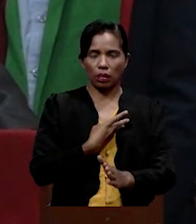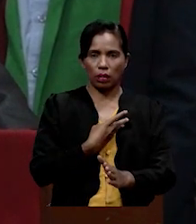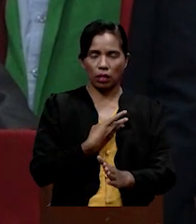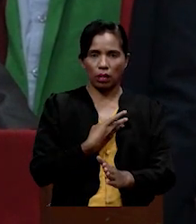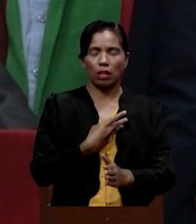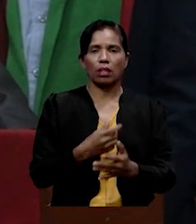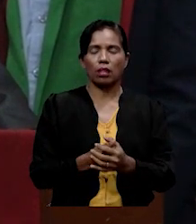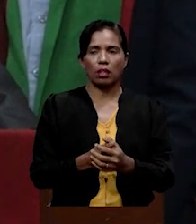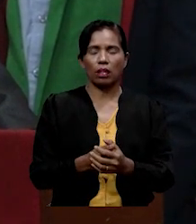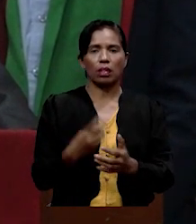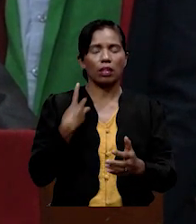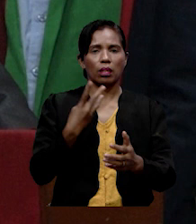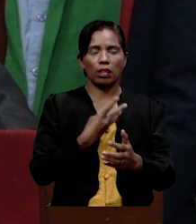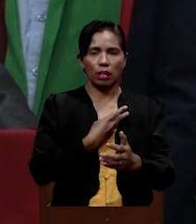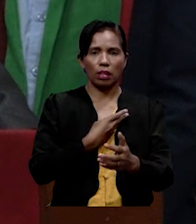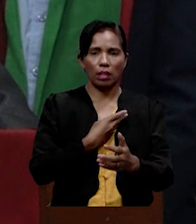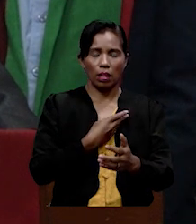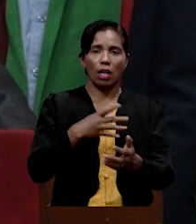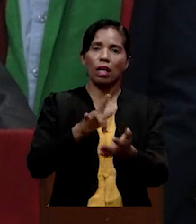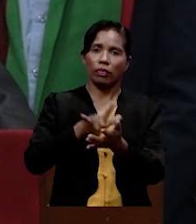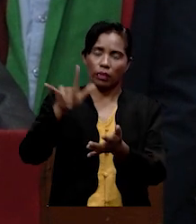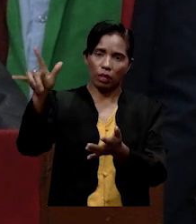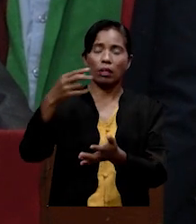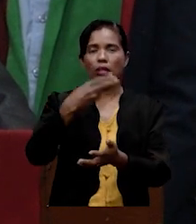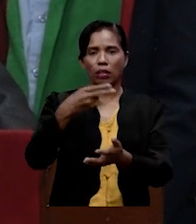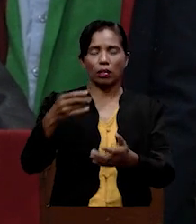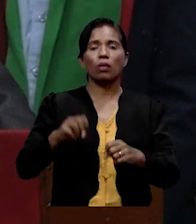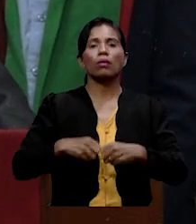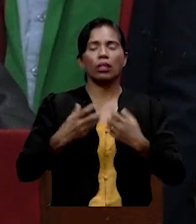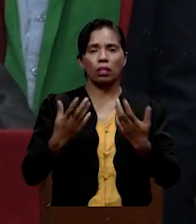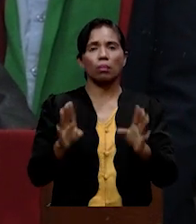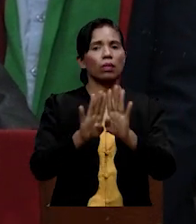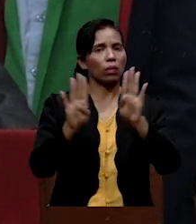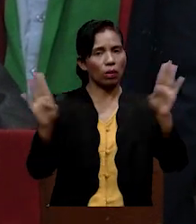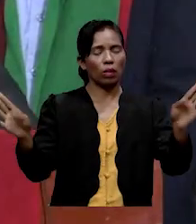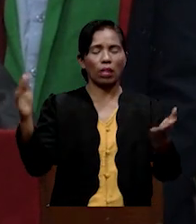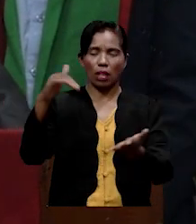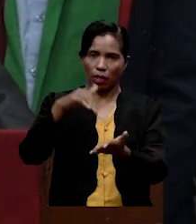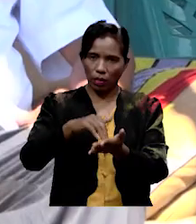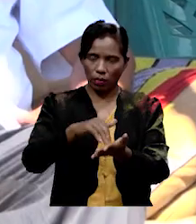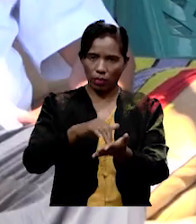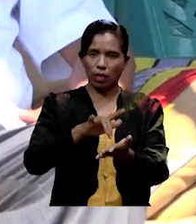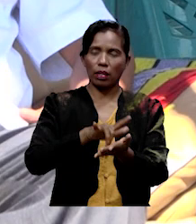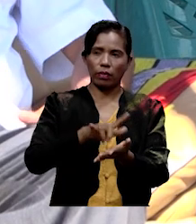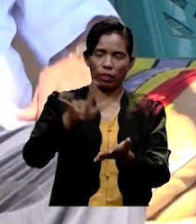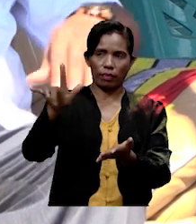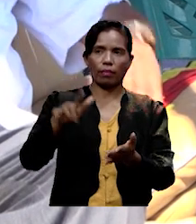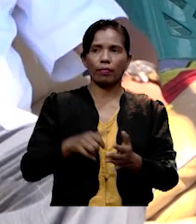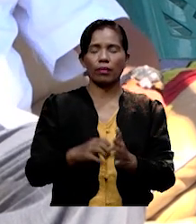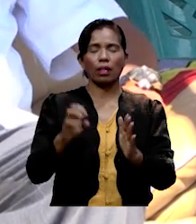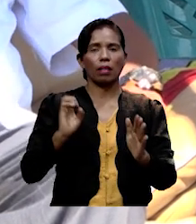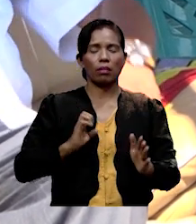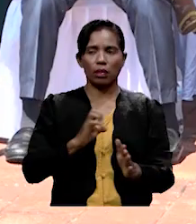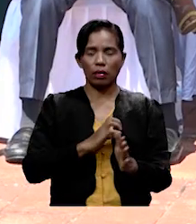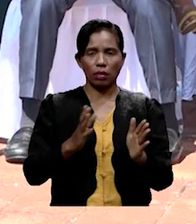ya PT Citilink Indonesia oi sama ka atur reaktiva fali vo komersial ga embaixador Indonesia ba